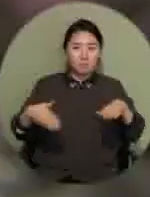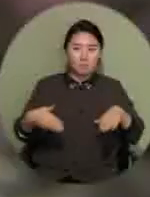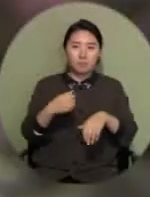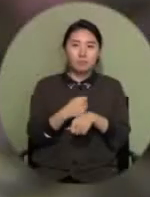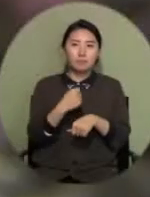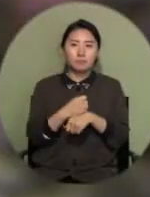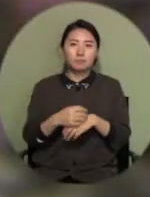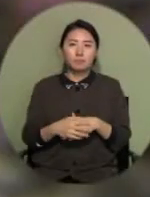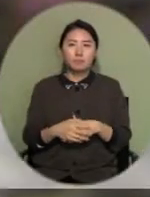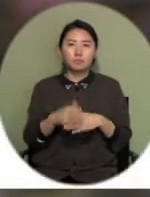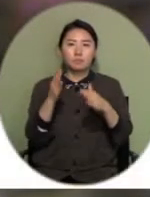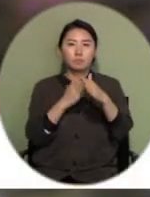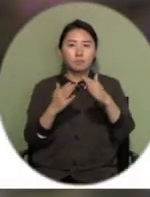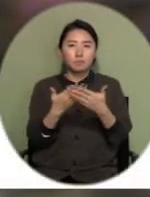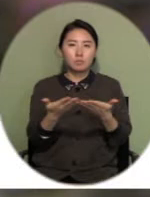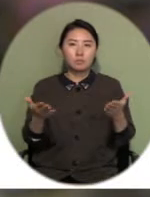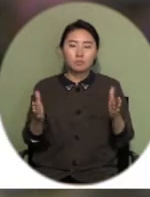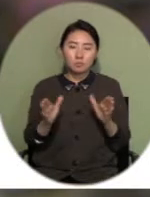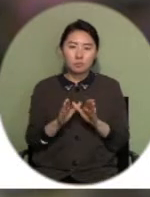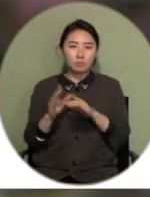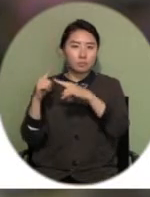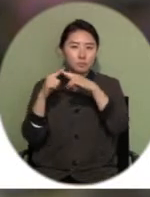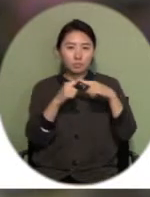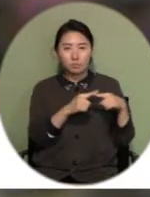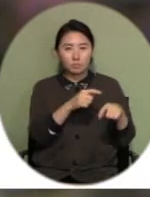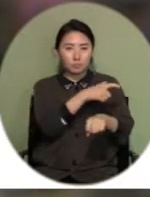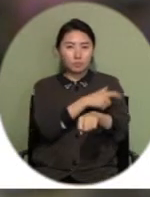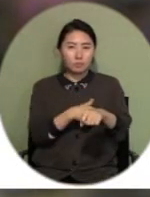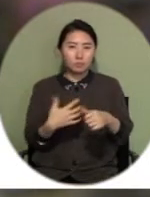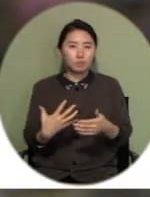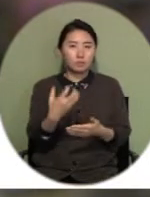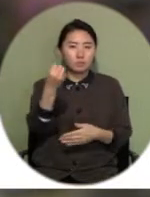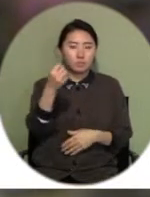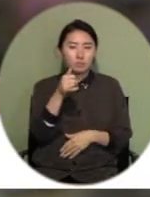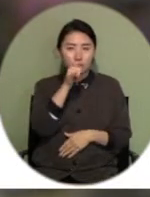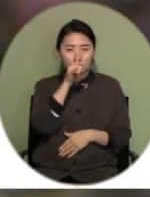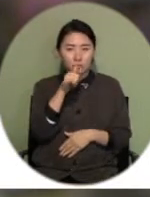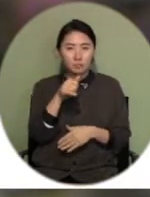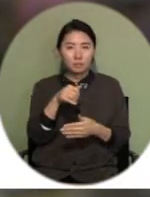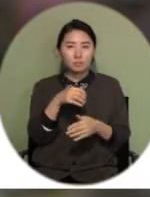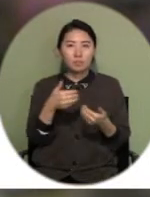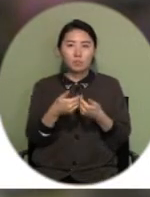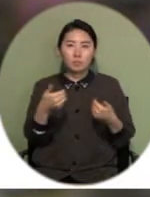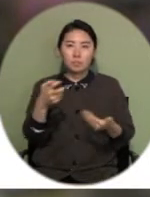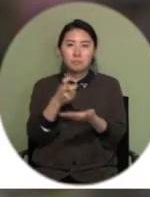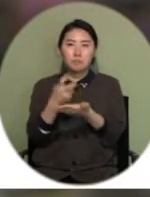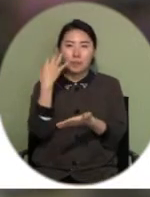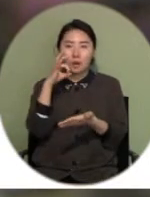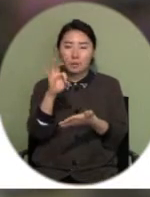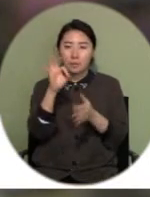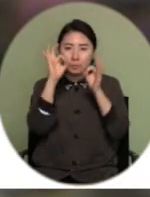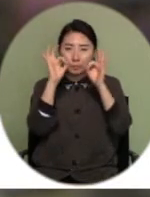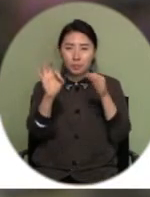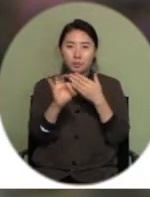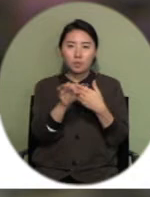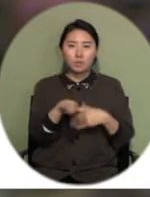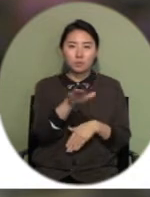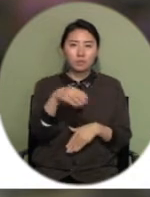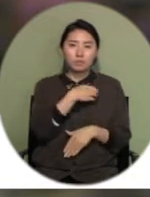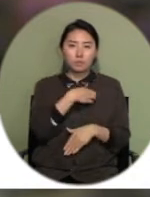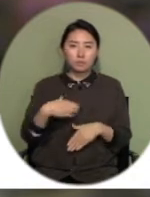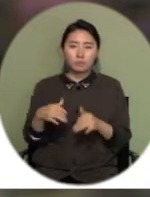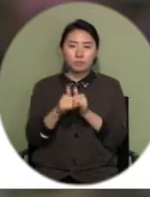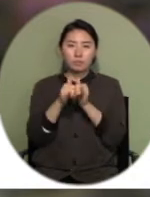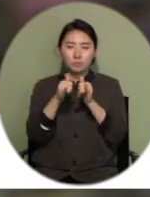우와 용이라 그냥 무조건 이사는 거랍니다 별도 법인 이라고 보시면 되구요 공갈 우리 구청 명의